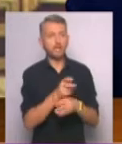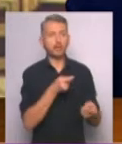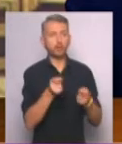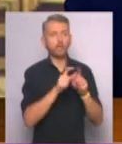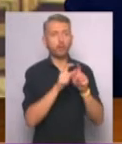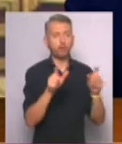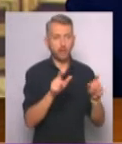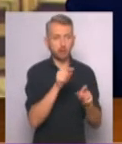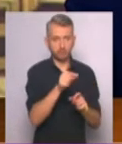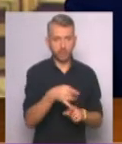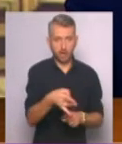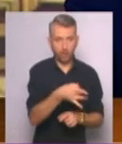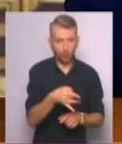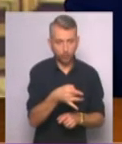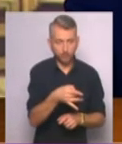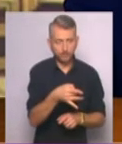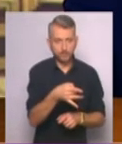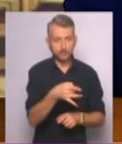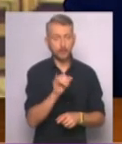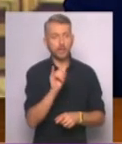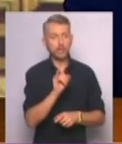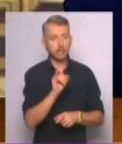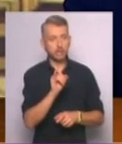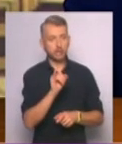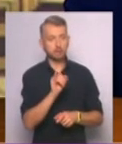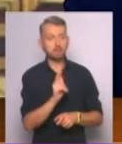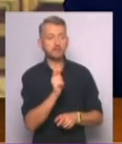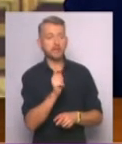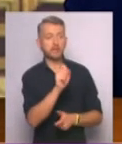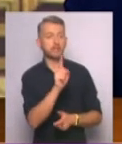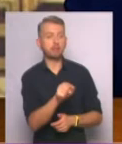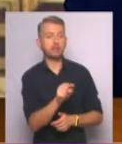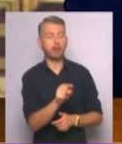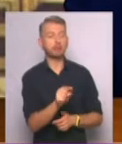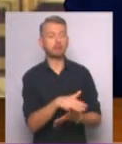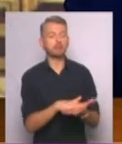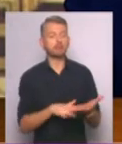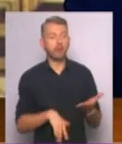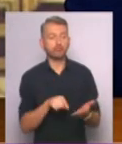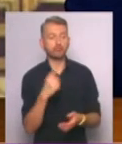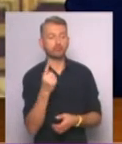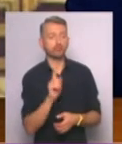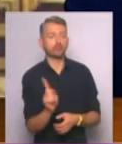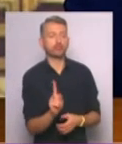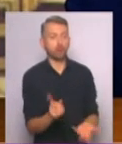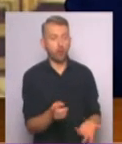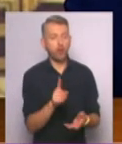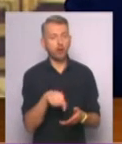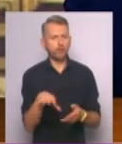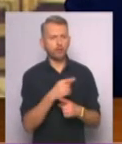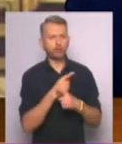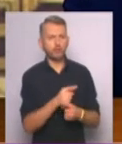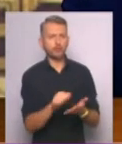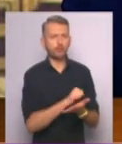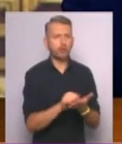компанії відповідного району і задати запитання, яка подальша доля цього лічильника, а також всю супровідну документацію,